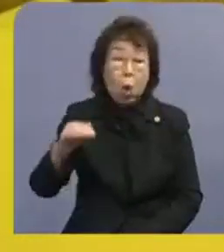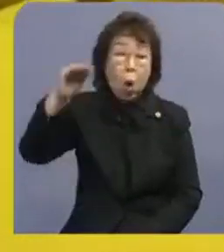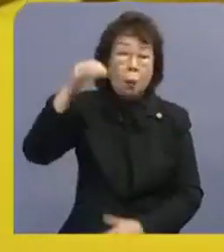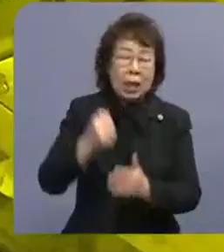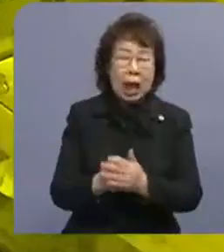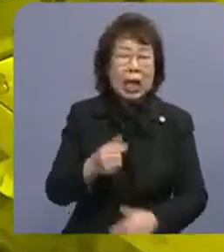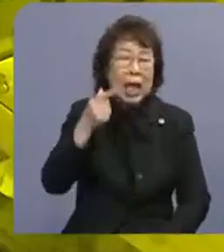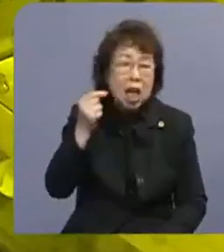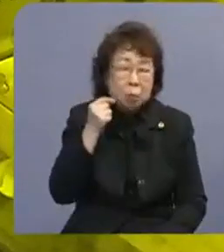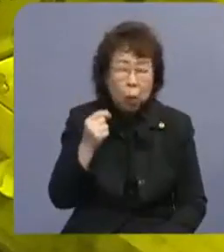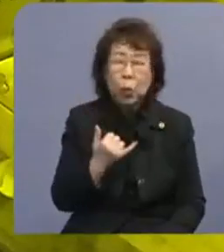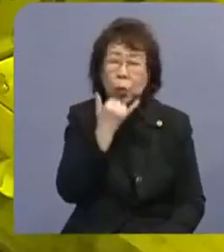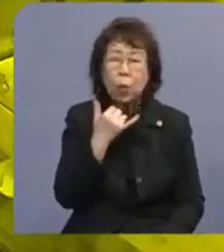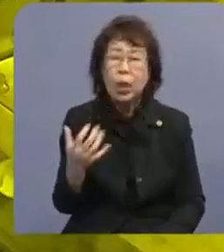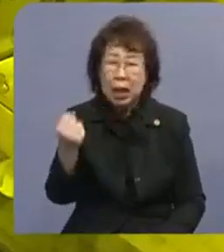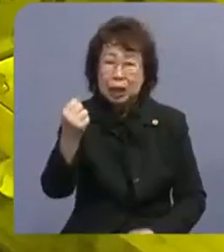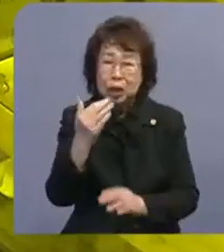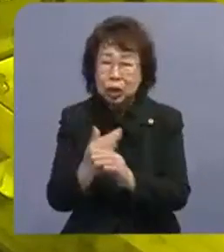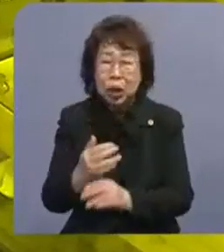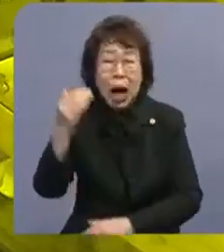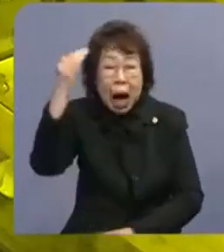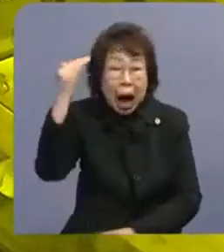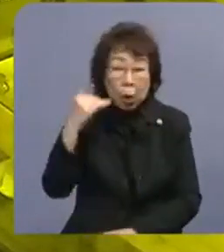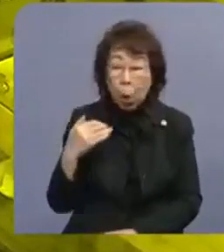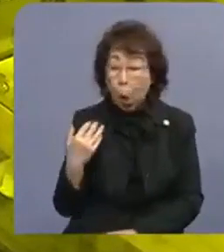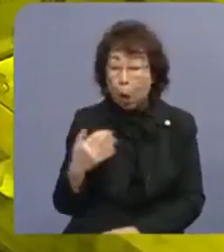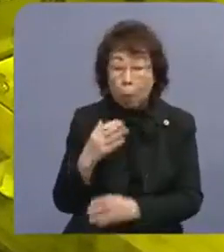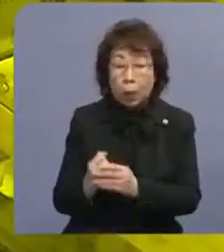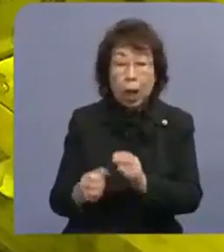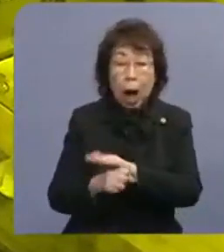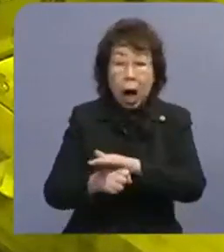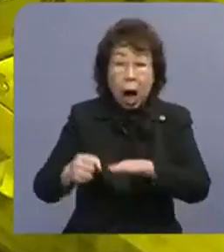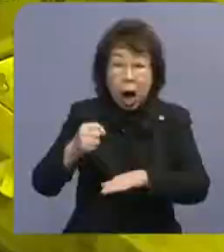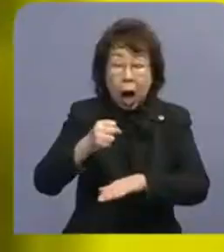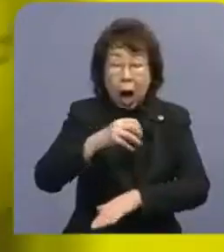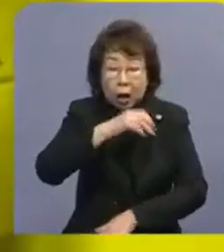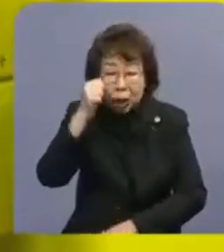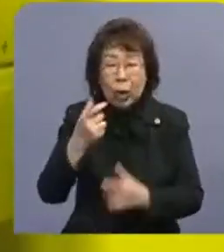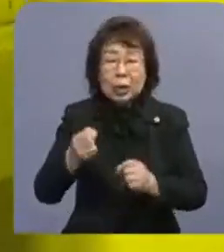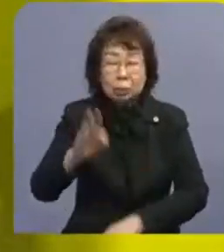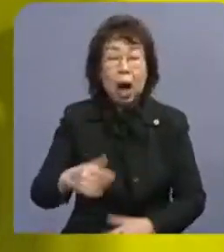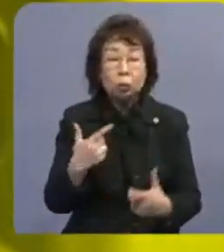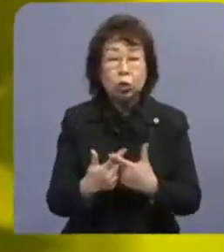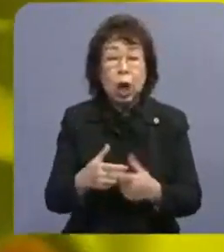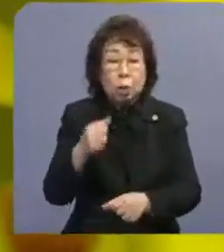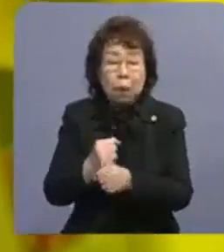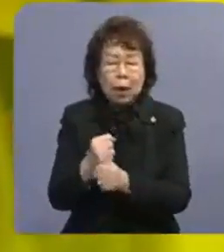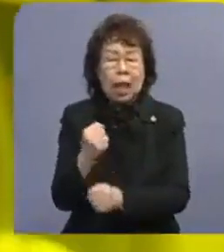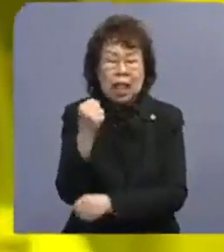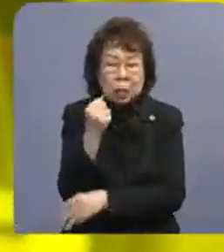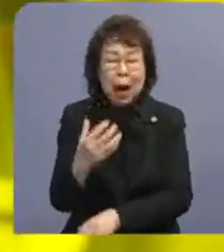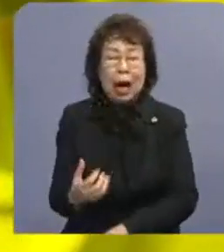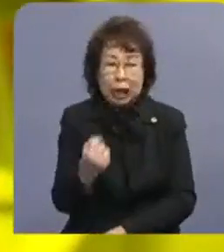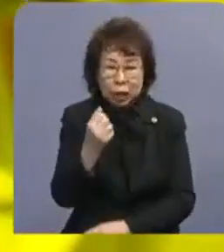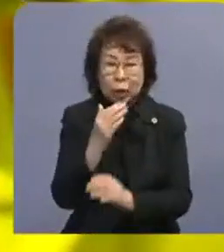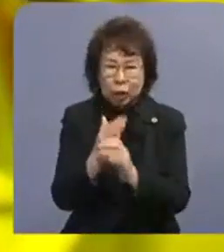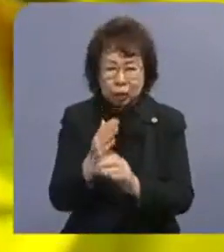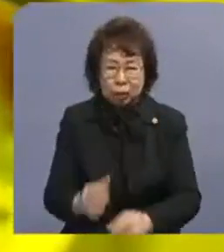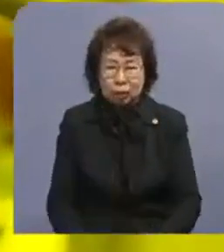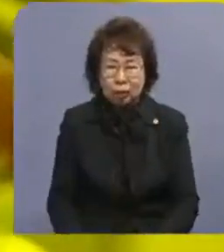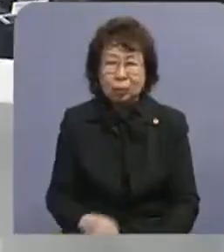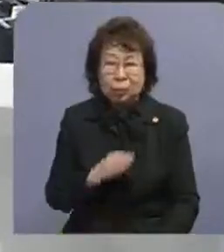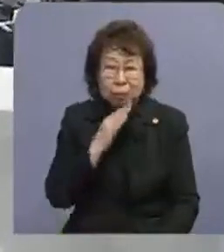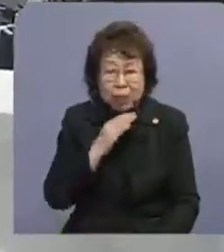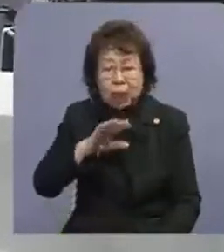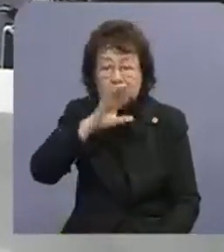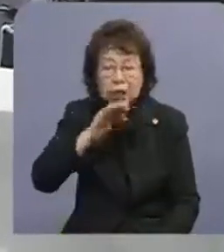독일 정도만 양산하고 있고 우리나라도 최근에야 개발에 성공했는데 이미 부산은 생산 기반을 갖춘 셈입니다. 실습도 할